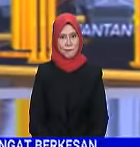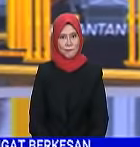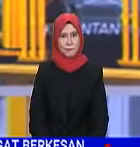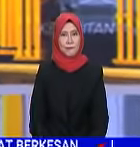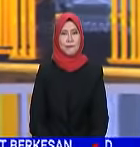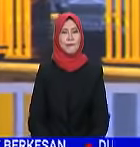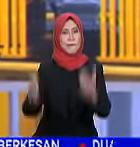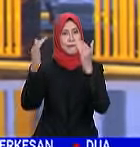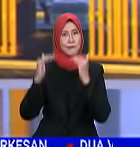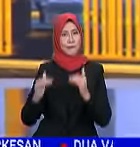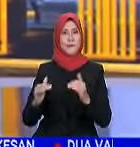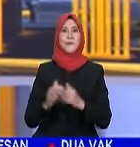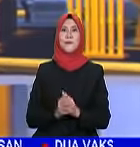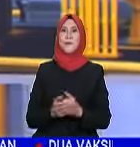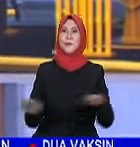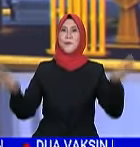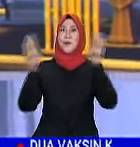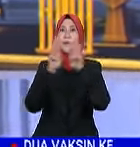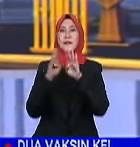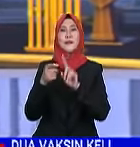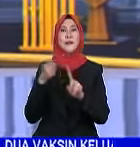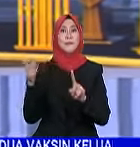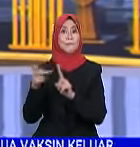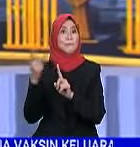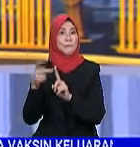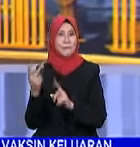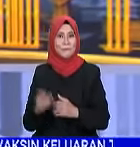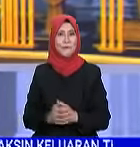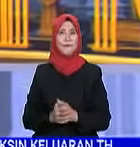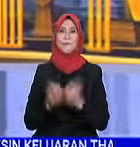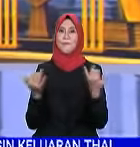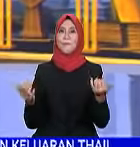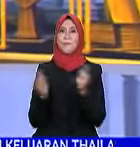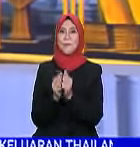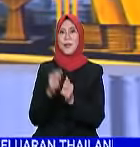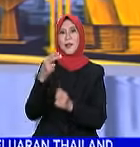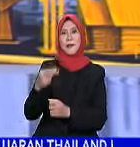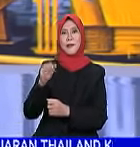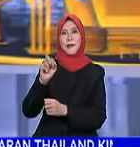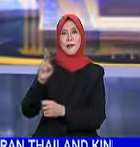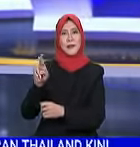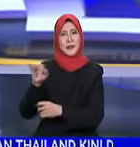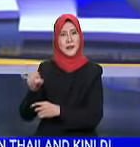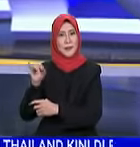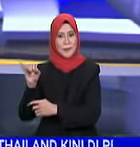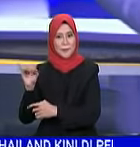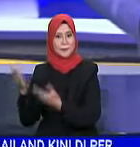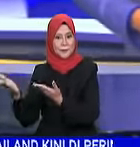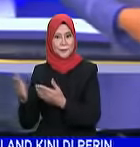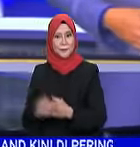Baik, saudara, seterusnya untuk paparan berita dari Pulau Mutiara, Laut China Selatan, kita bersama-sama Haji Jeg di Labuan. Haji,